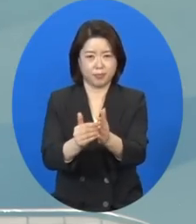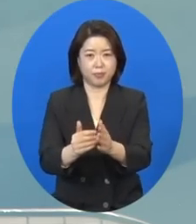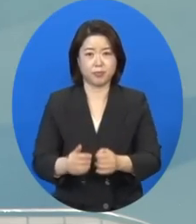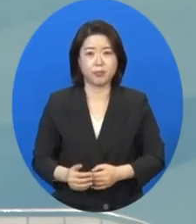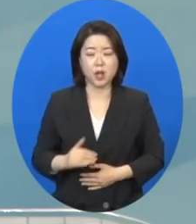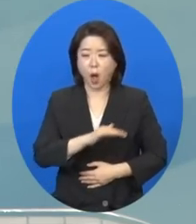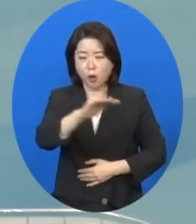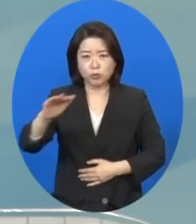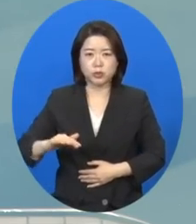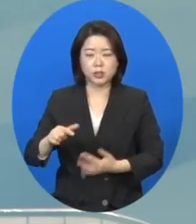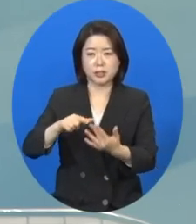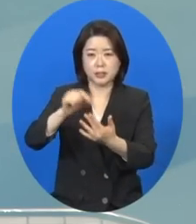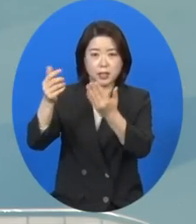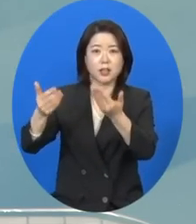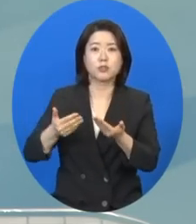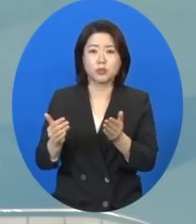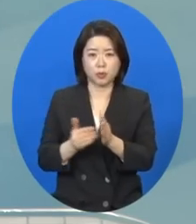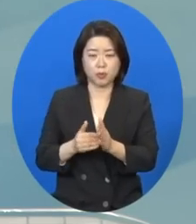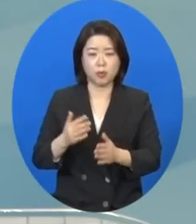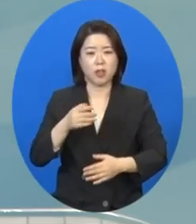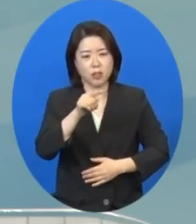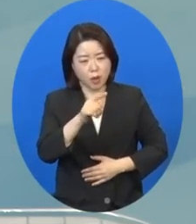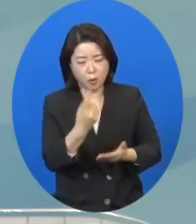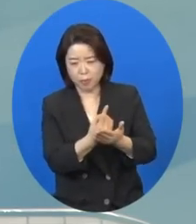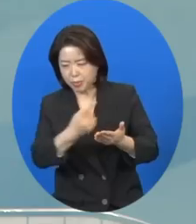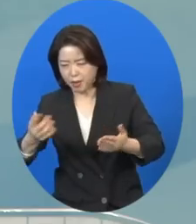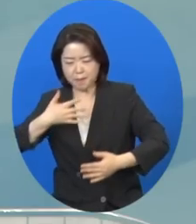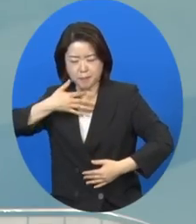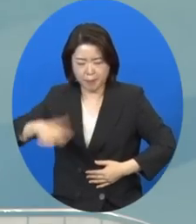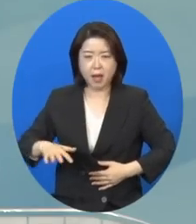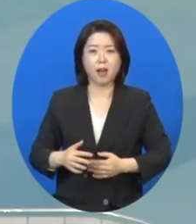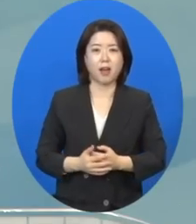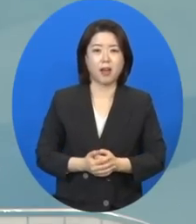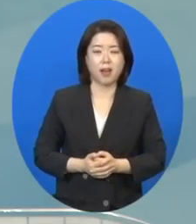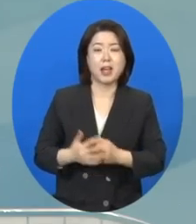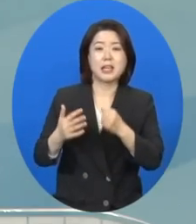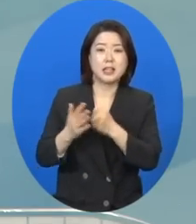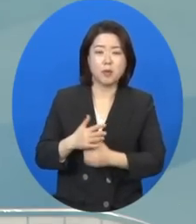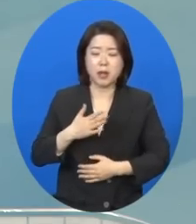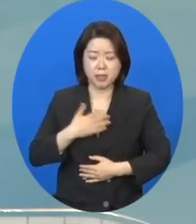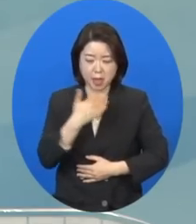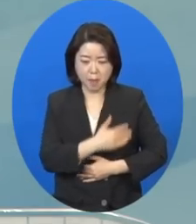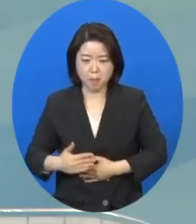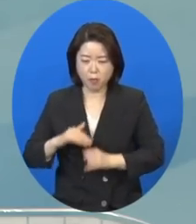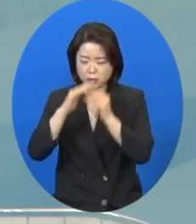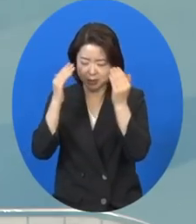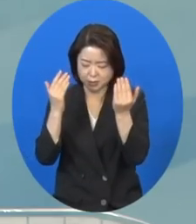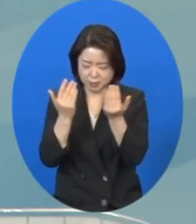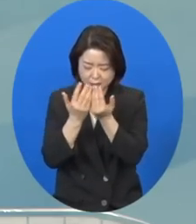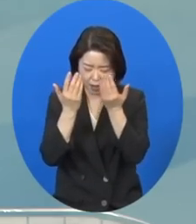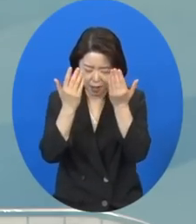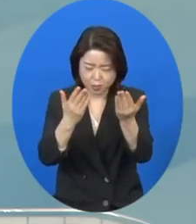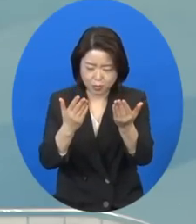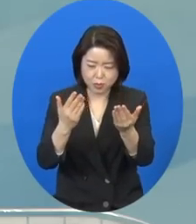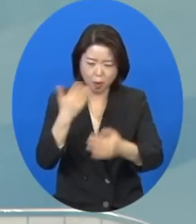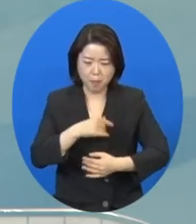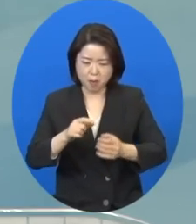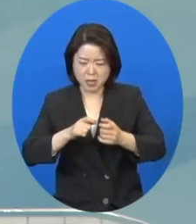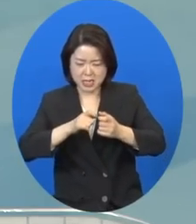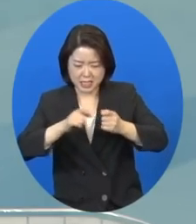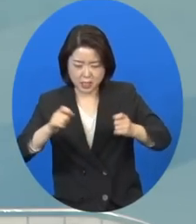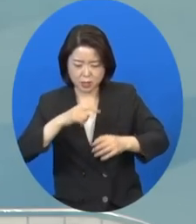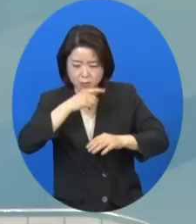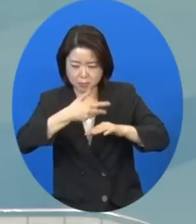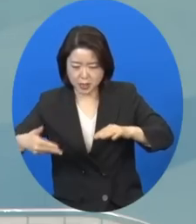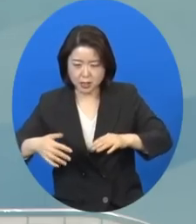우리를 택하였고 너를 떠나 본 적이 없다라는 것입니다 그래서 내 몸을 다 바쳐서 몸을 짓고 피를